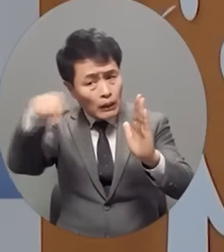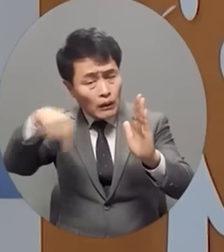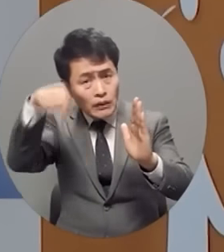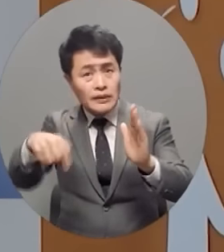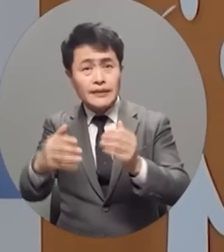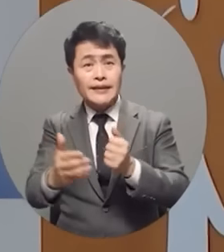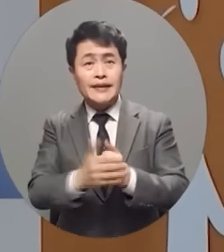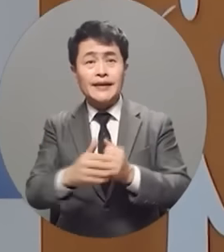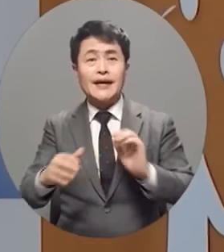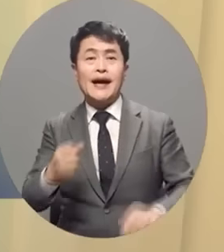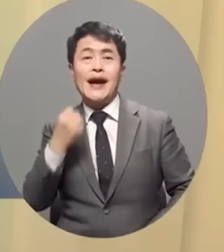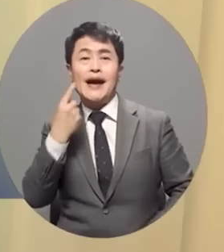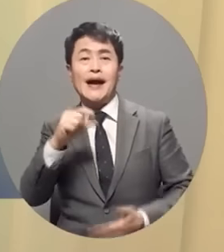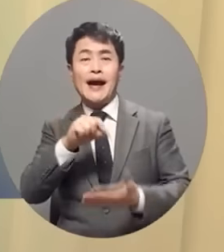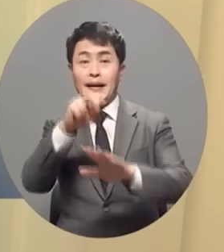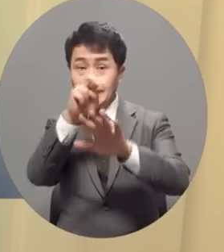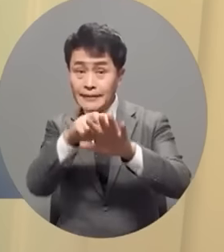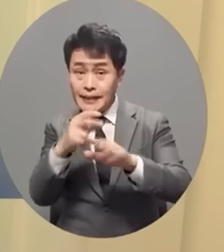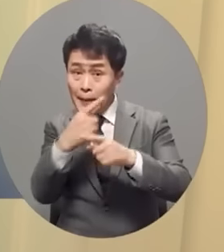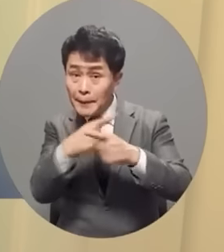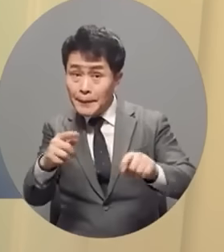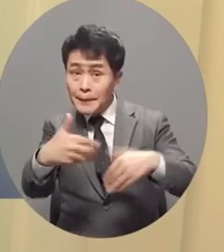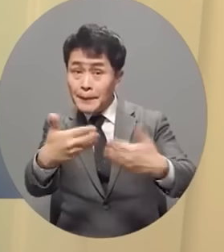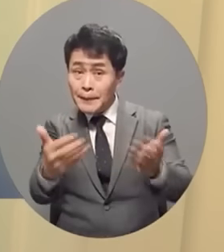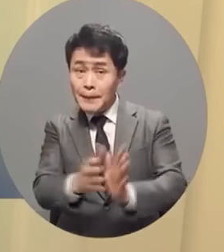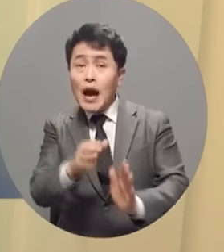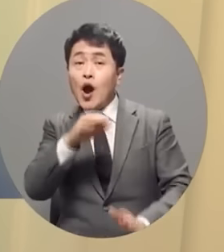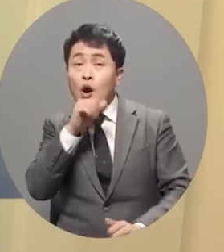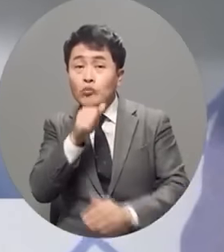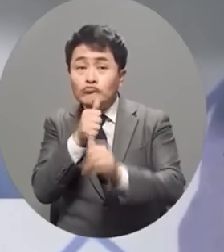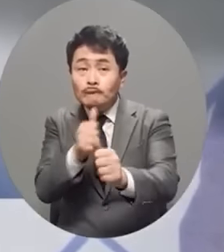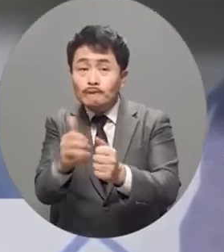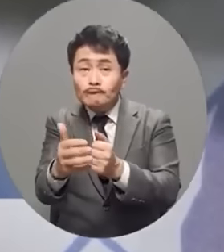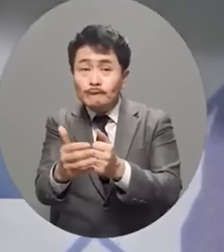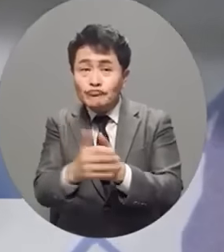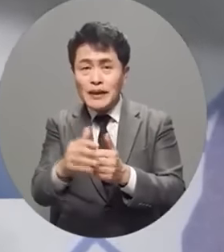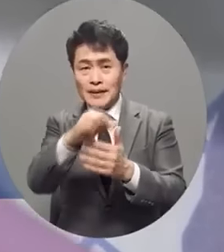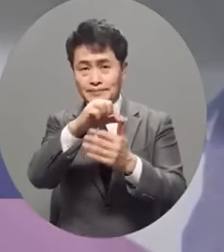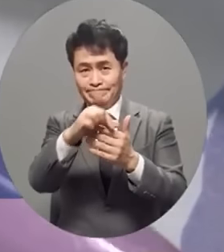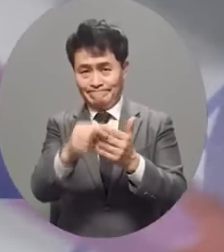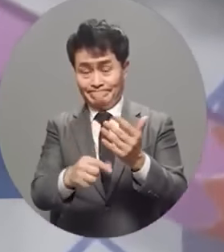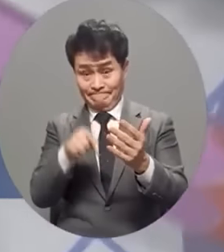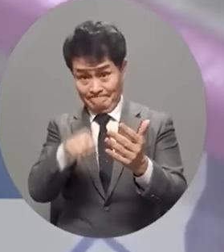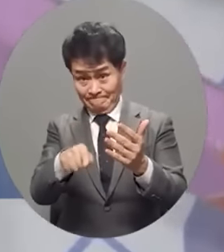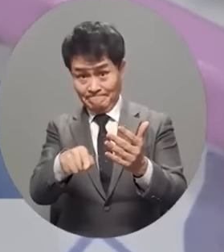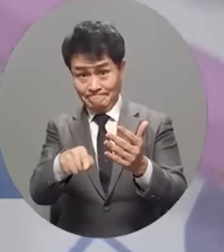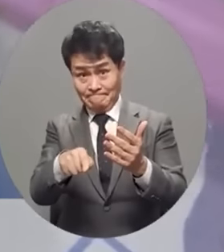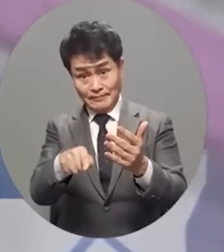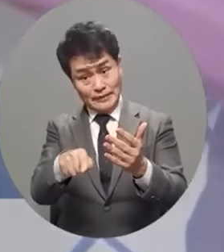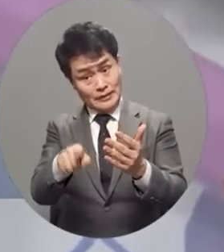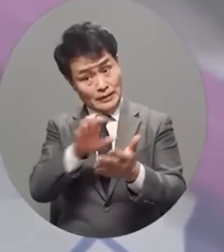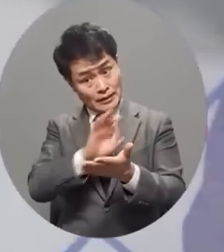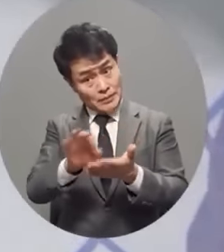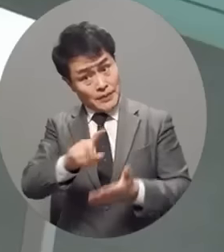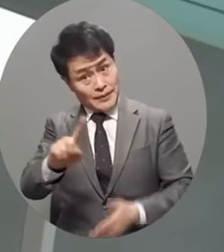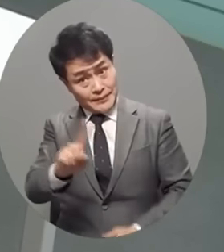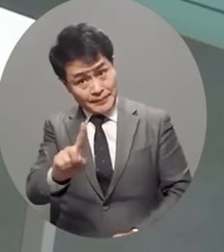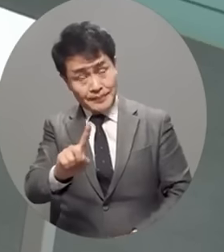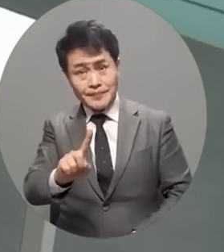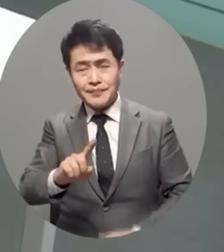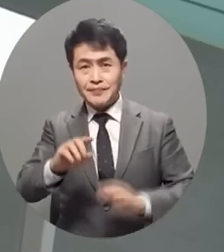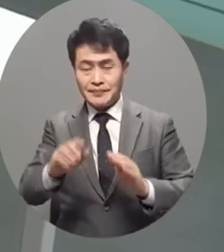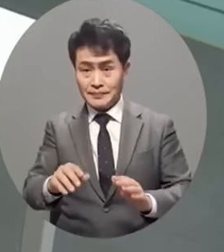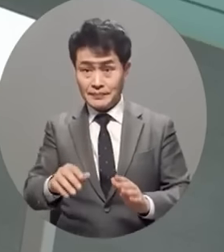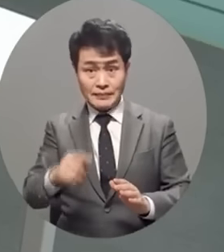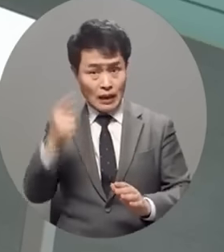3월에 진단평가를 봐서 성적을 기준으로 그런 프로그램이 있는데 하셨으면 어떻겠느냐.